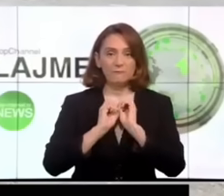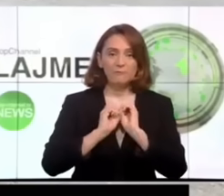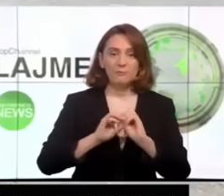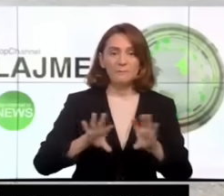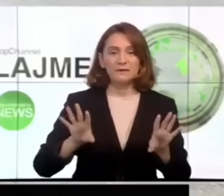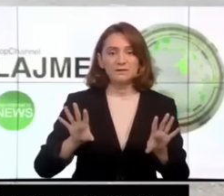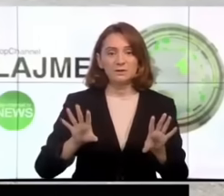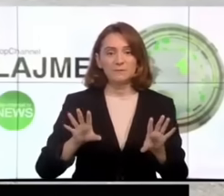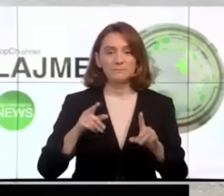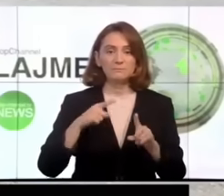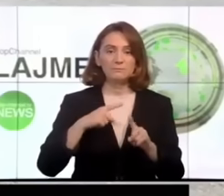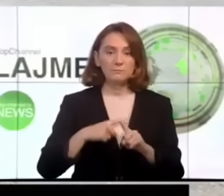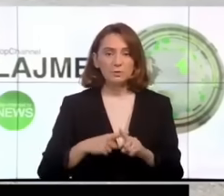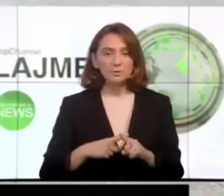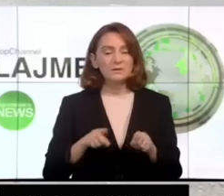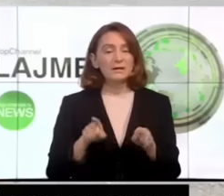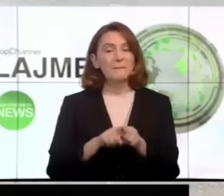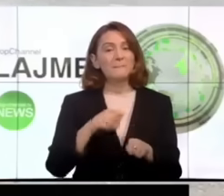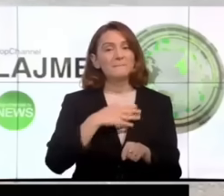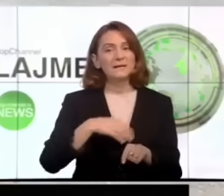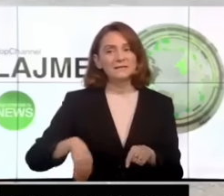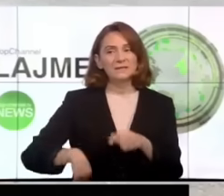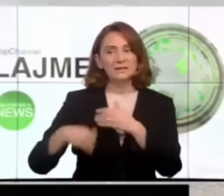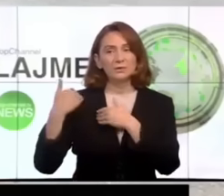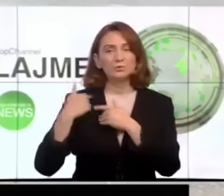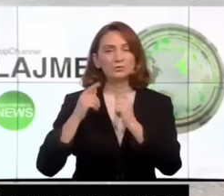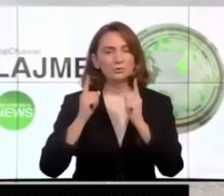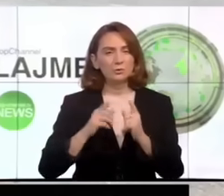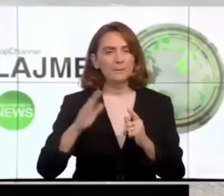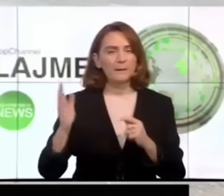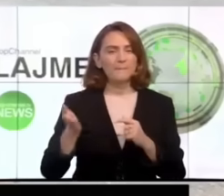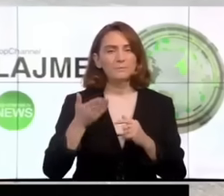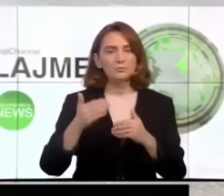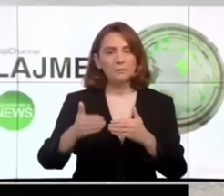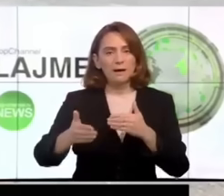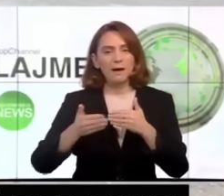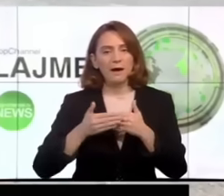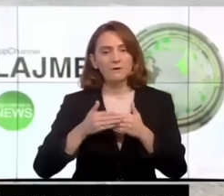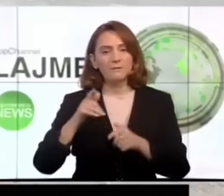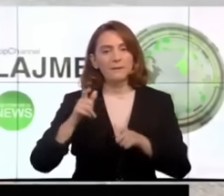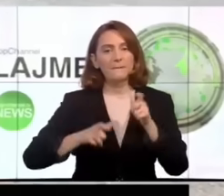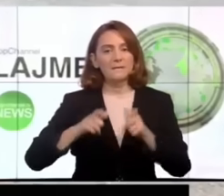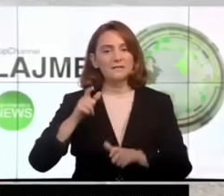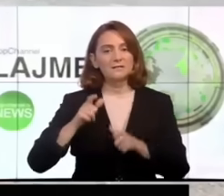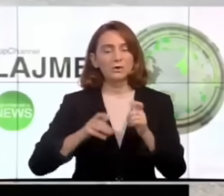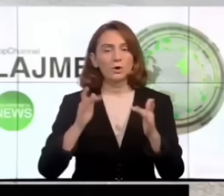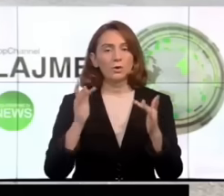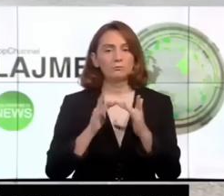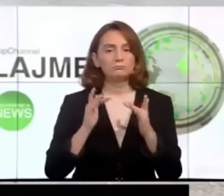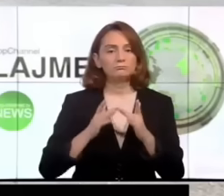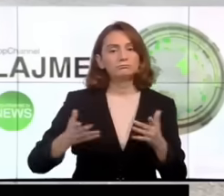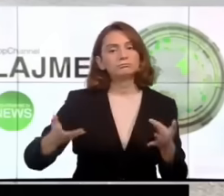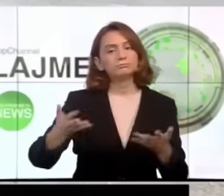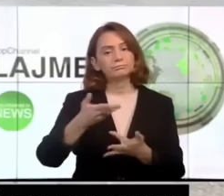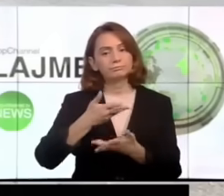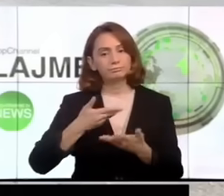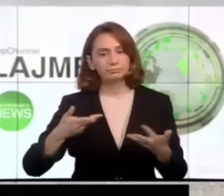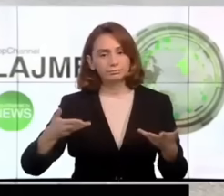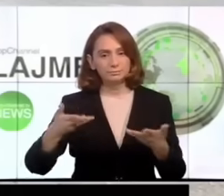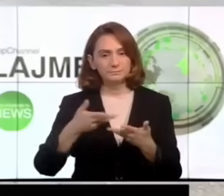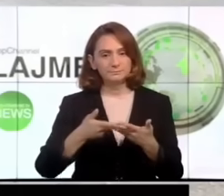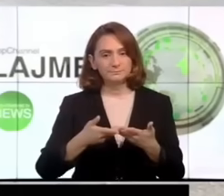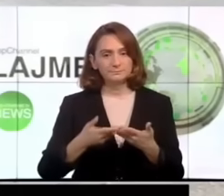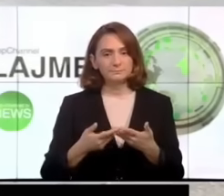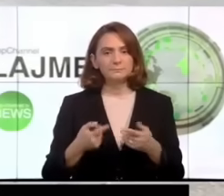edhe ministrave nga ana e kryeministrit Edi Rama. Zoti Gjava dhe Zoti Braçe gjithashtu kanë folur dhe kanë